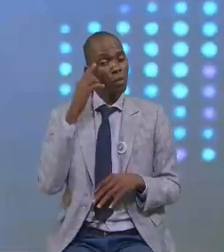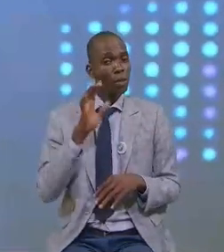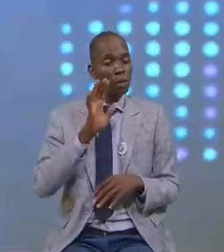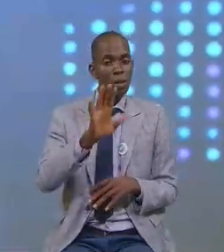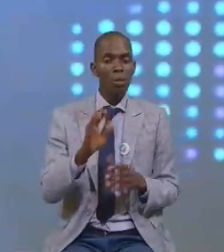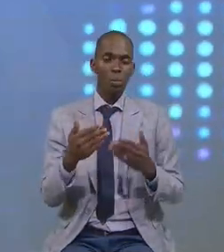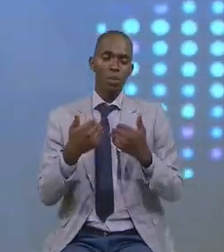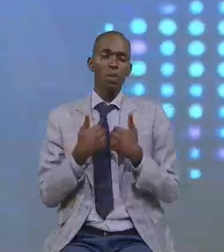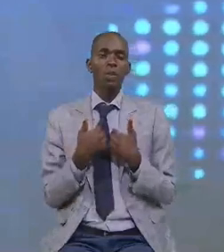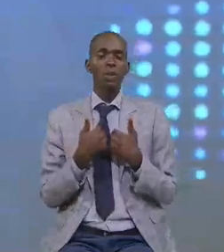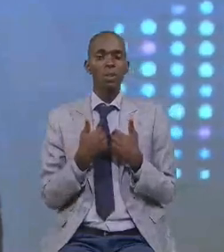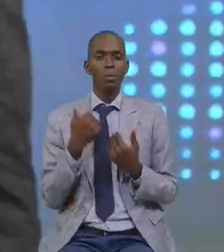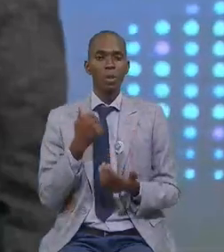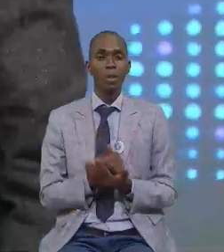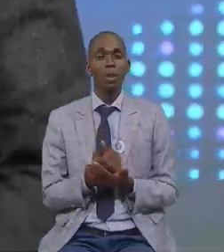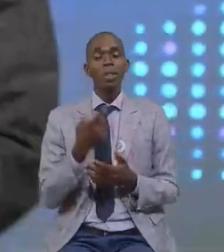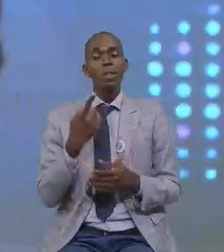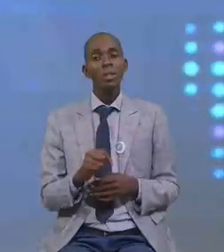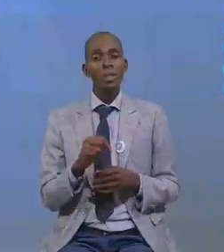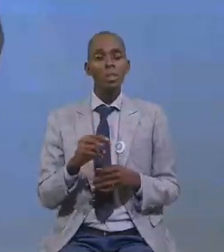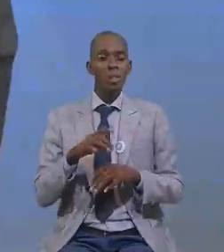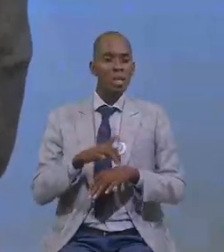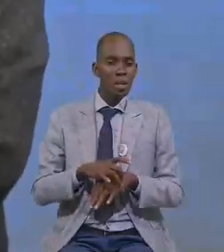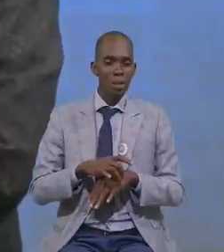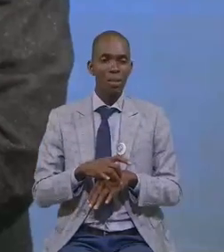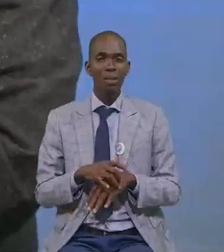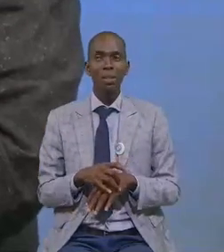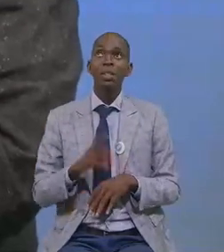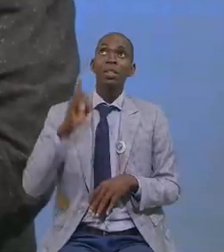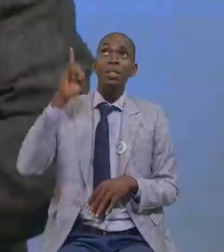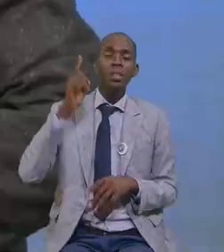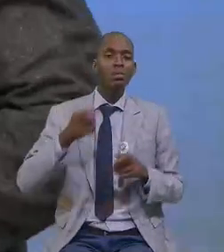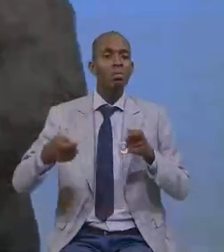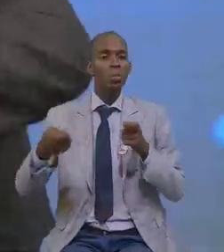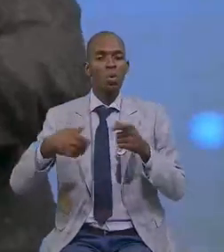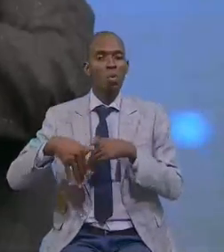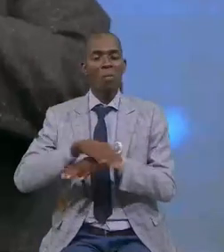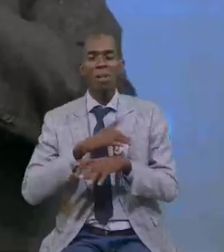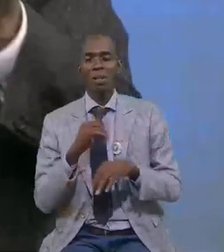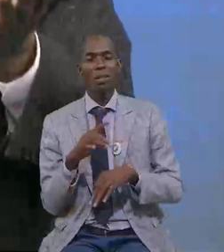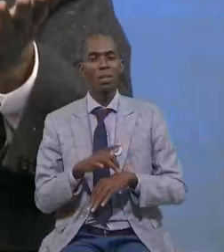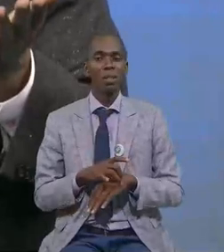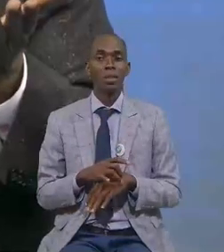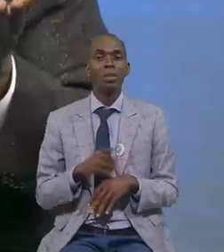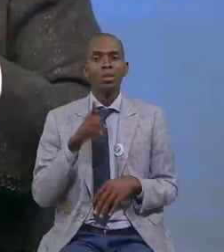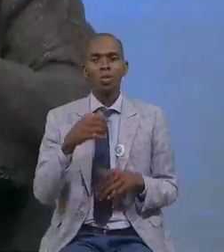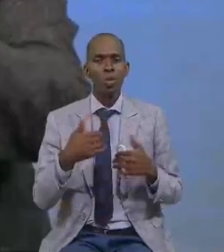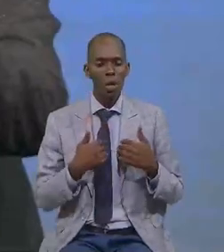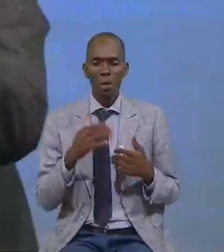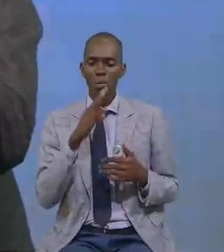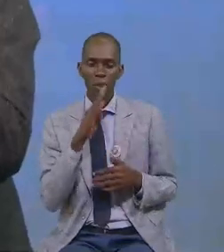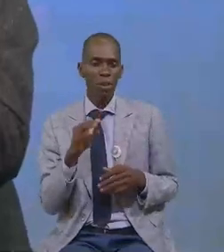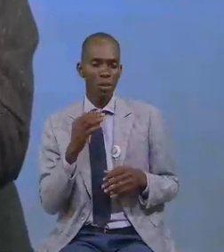possession. Les nations. Alors, il règne sur les nations. Alors, tu étais